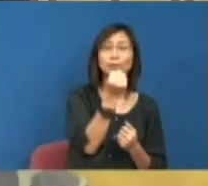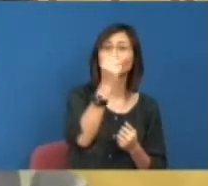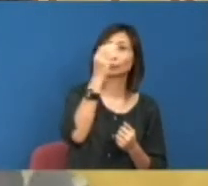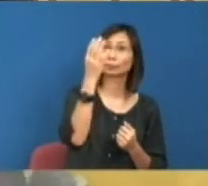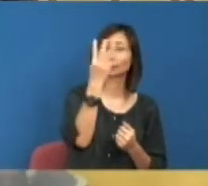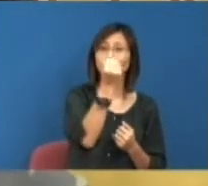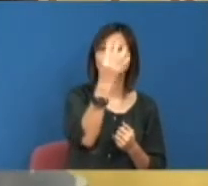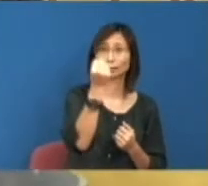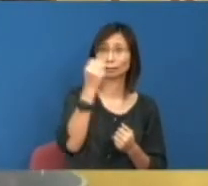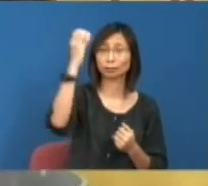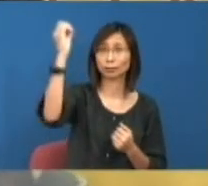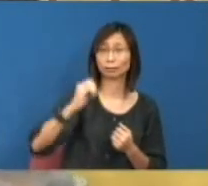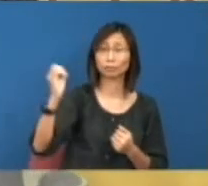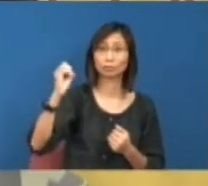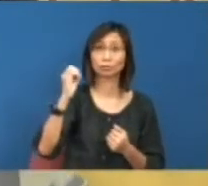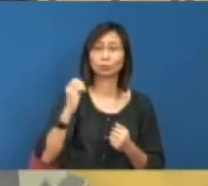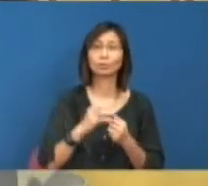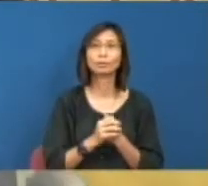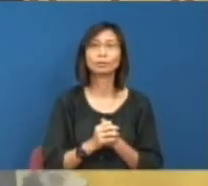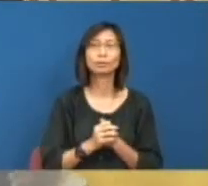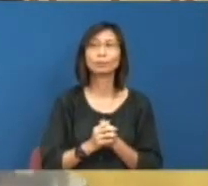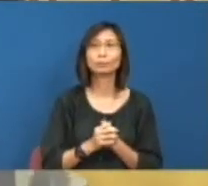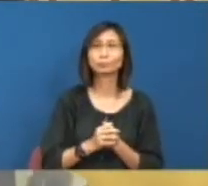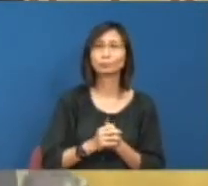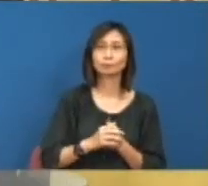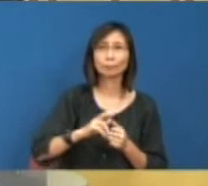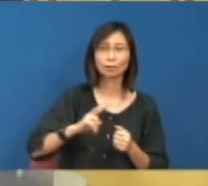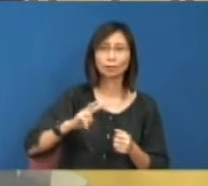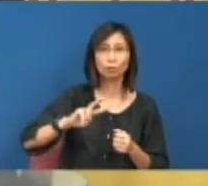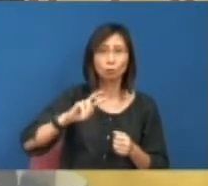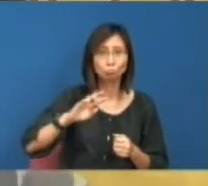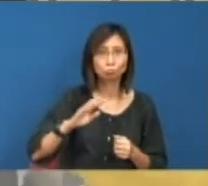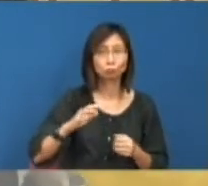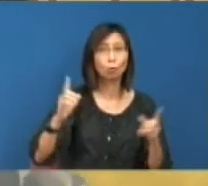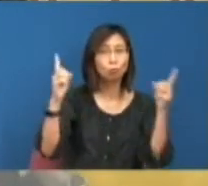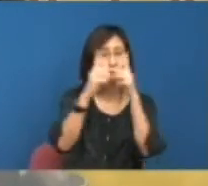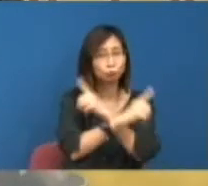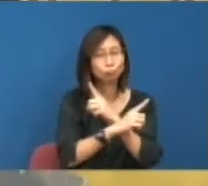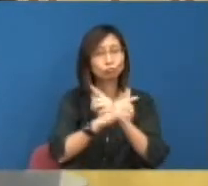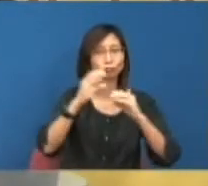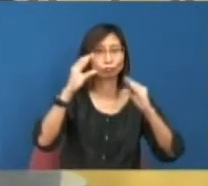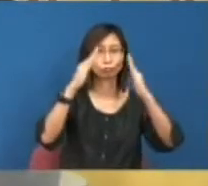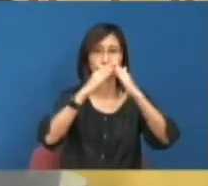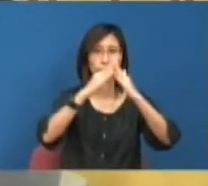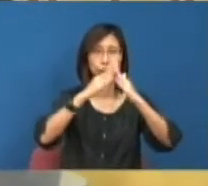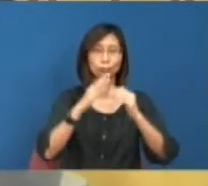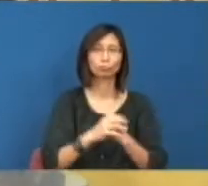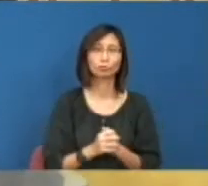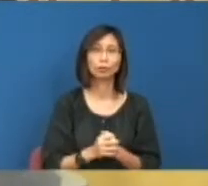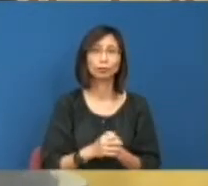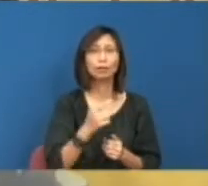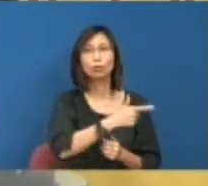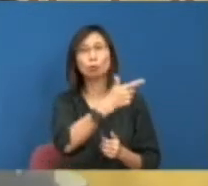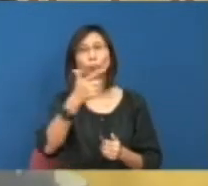付即是撇一個棲身之所啊，這全部的問題都在這裡的。所以各